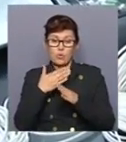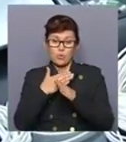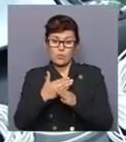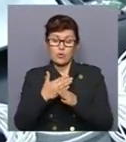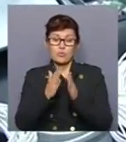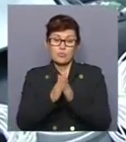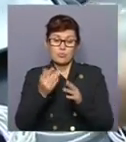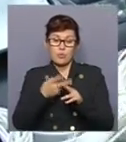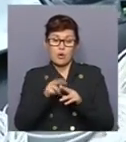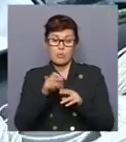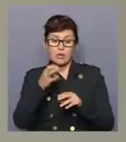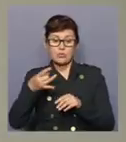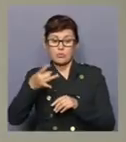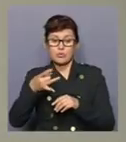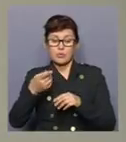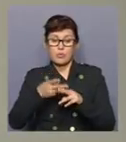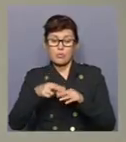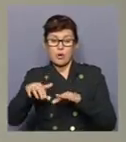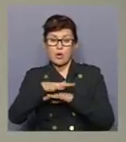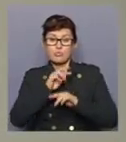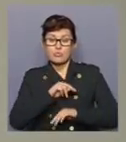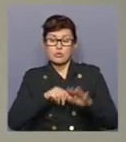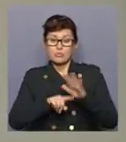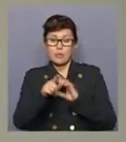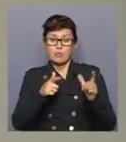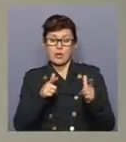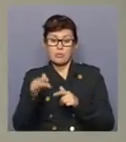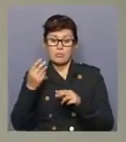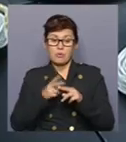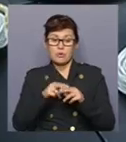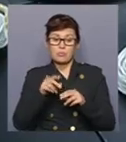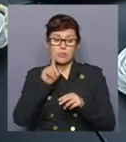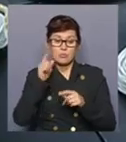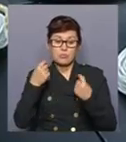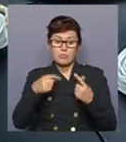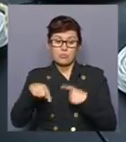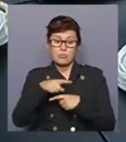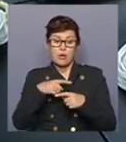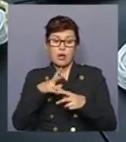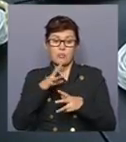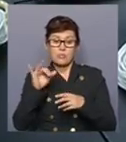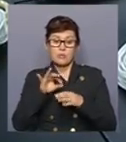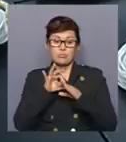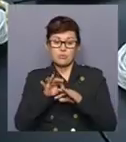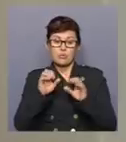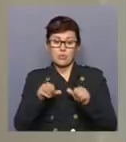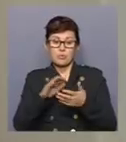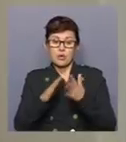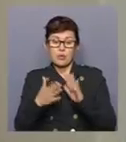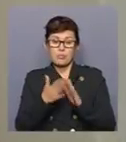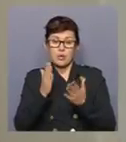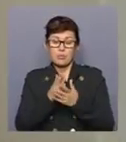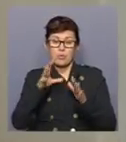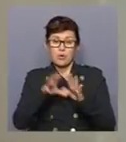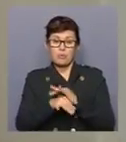олардың көбісі Алатау арнайы экономикалық аймақта жұмыстың бастауға әзірленуде. Мұнда жас кәсіпкерлер үшін кәсібін жүргізуге оңтайлы жағдай жасалған.